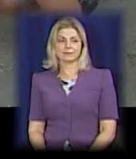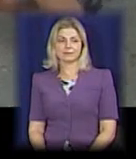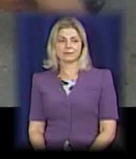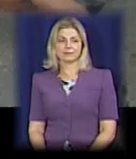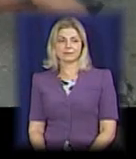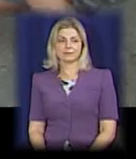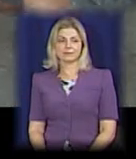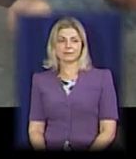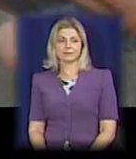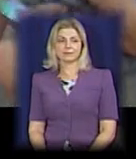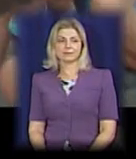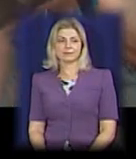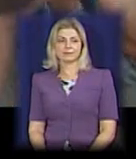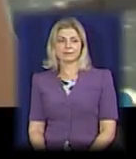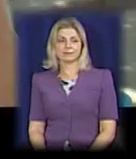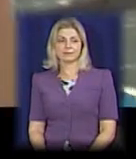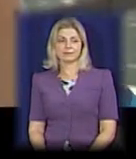Нікітова робота, чому тебе зміняв?